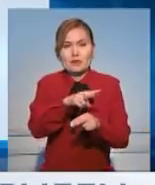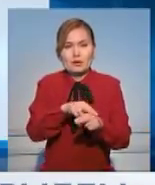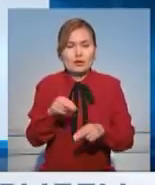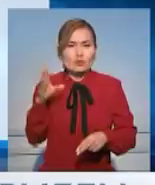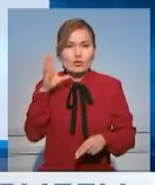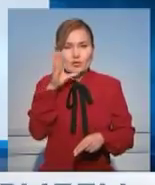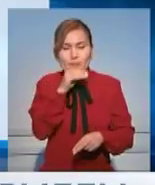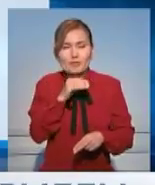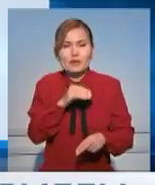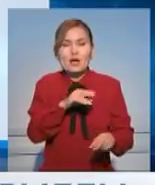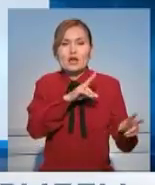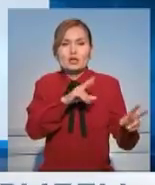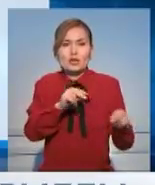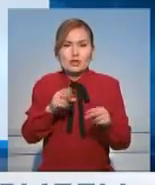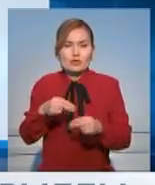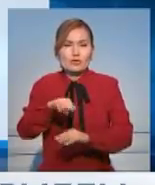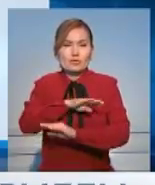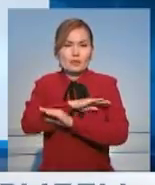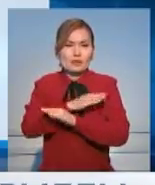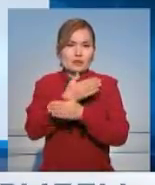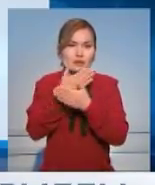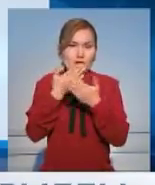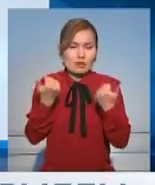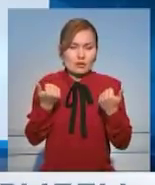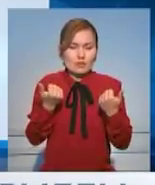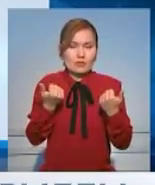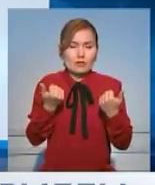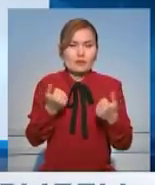аталған дерекке байланысты тексеру жүргізіліп жатыр.